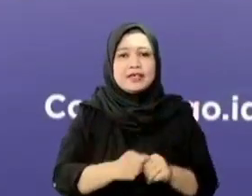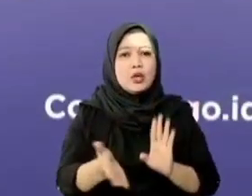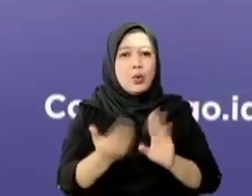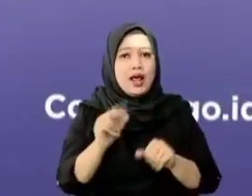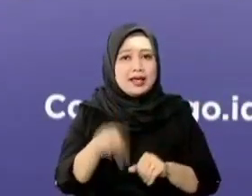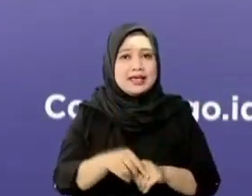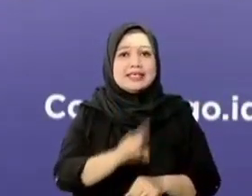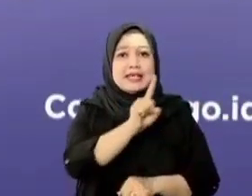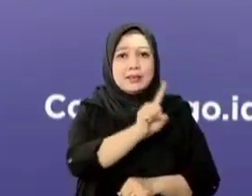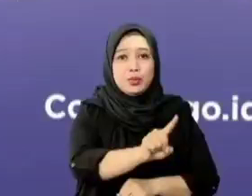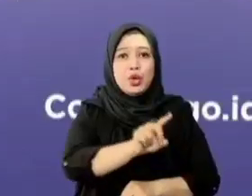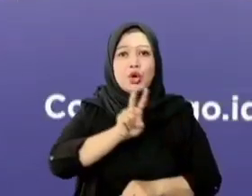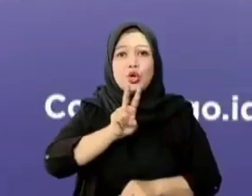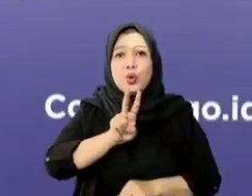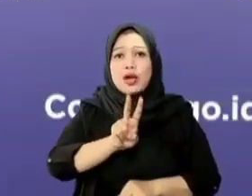1.268